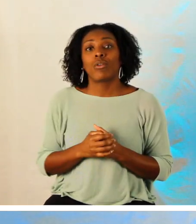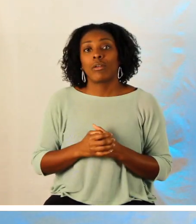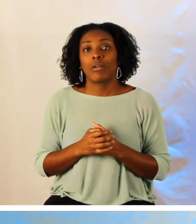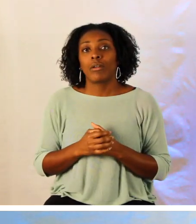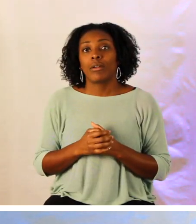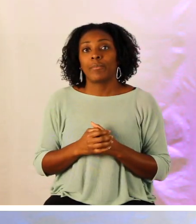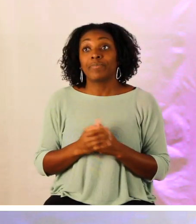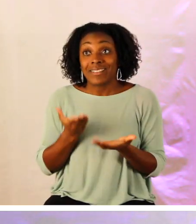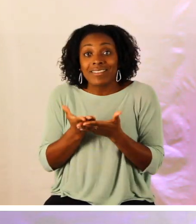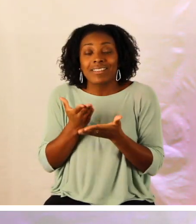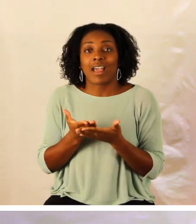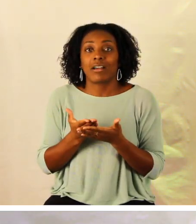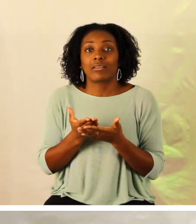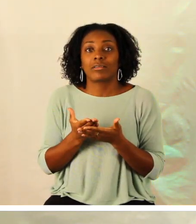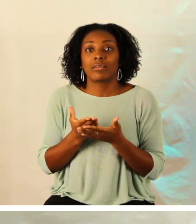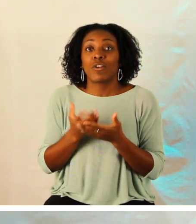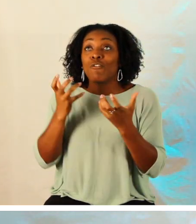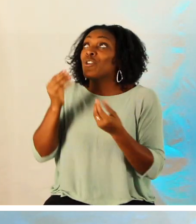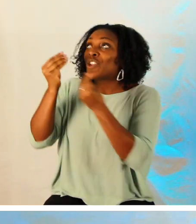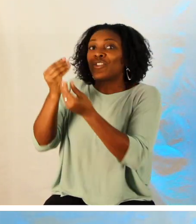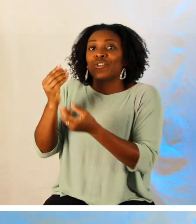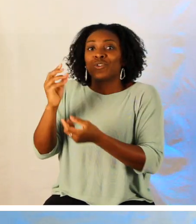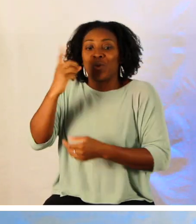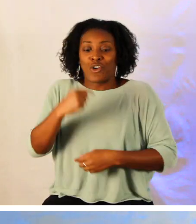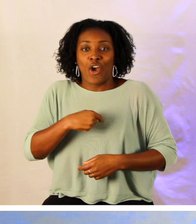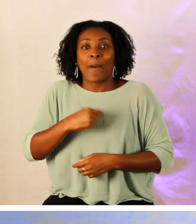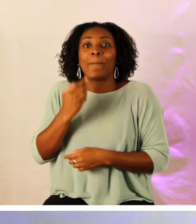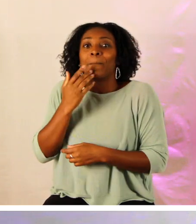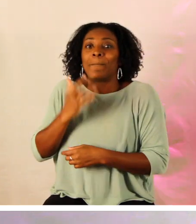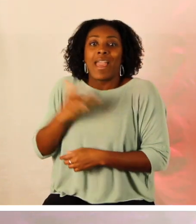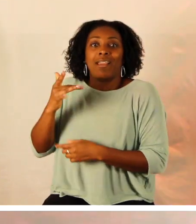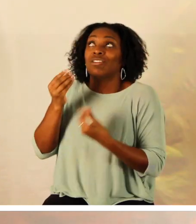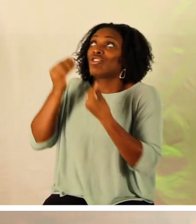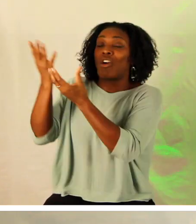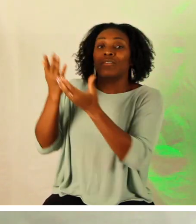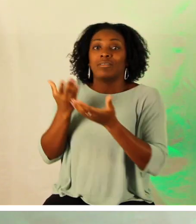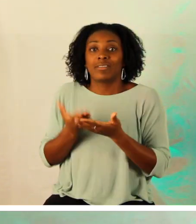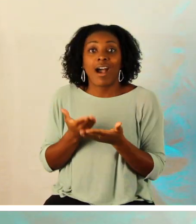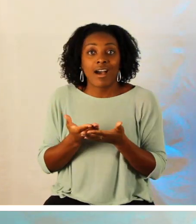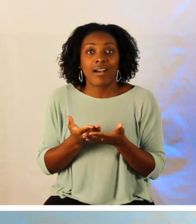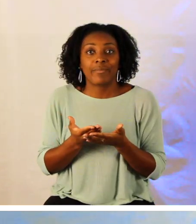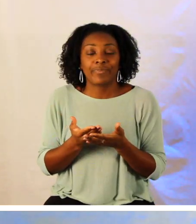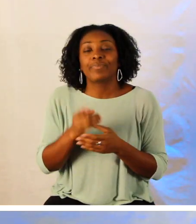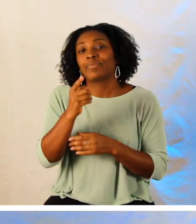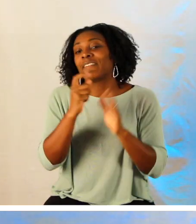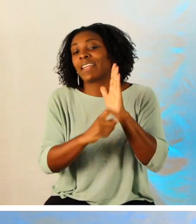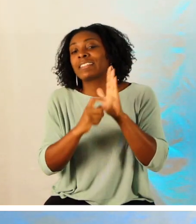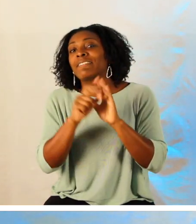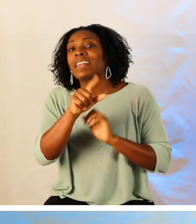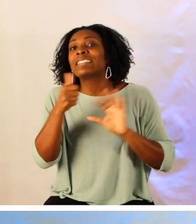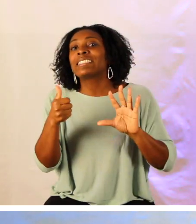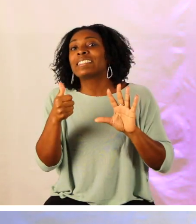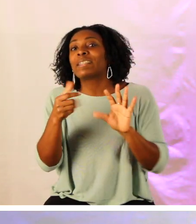pour être simplement celui qui plaît au cœur de Dieu. Le résultat de cette affaire-là, on le trouve au verset